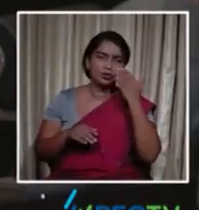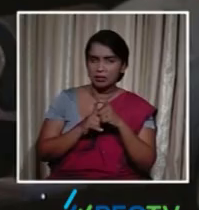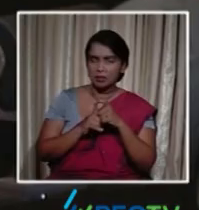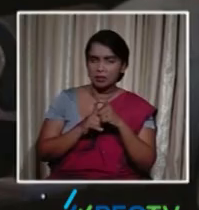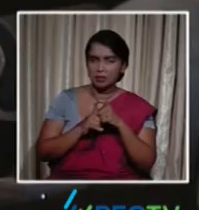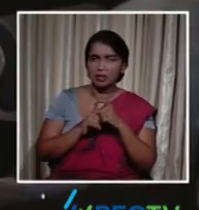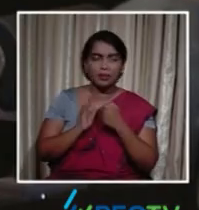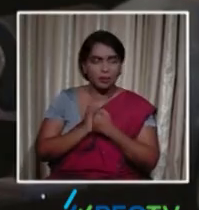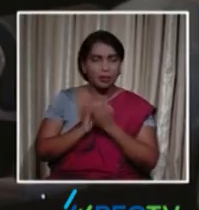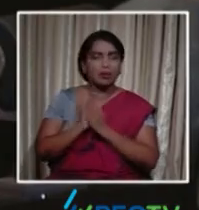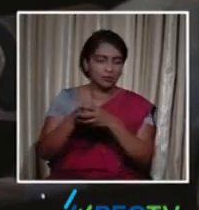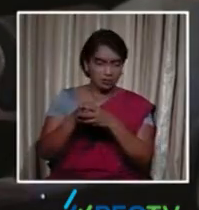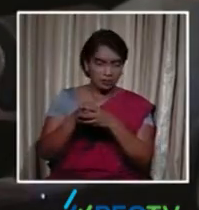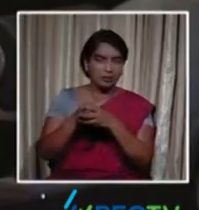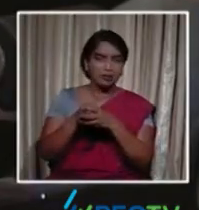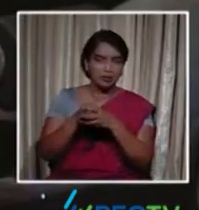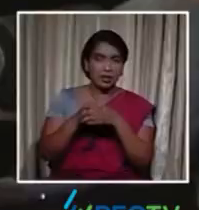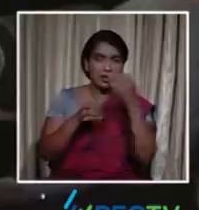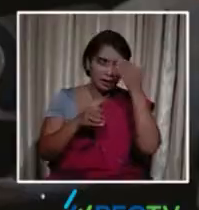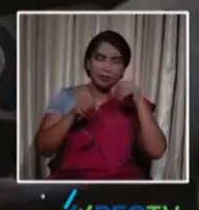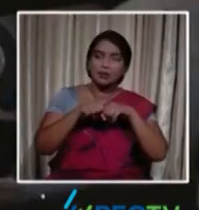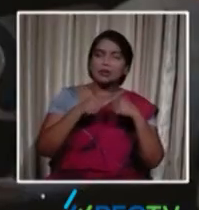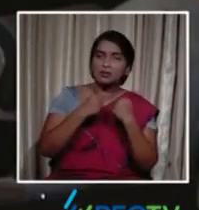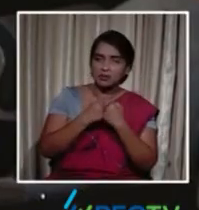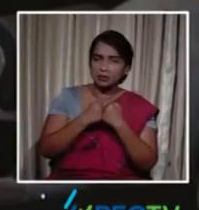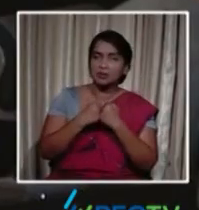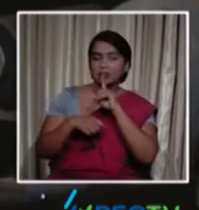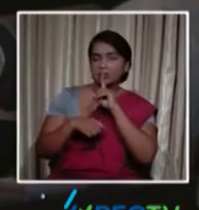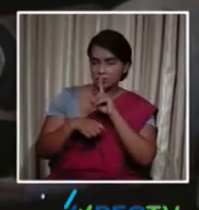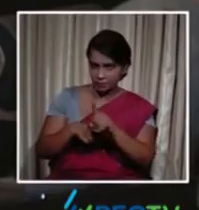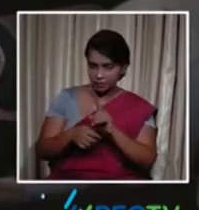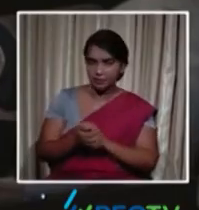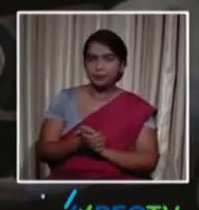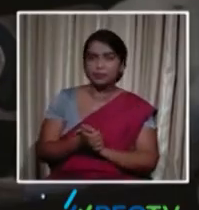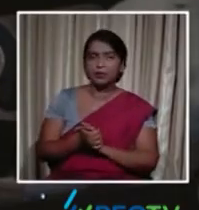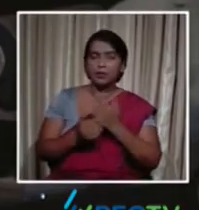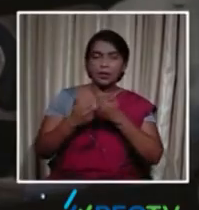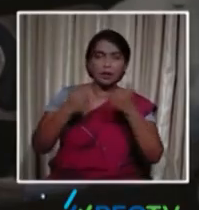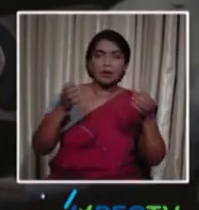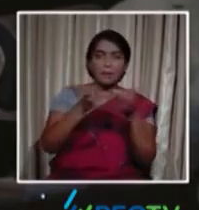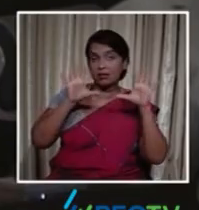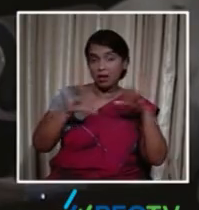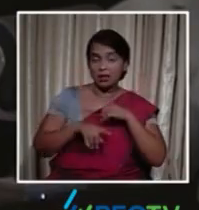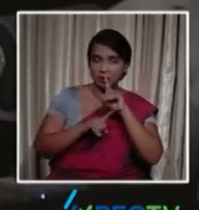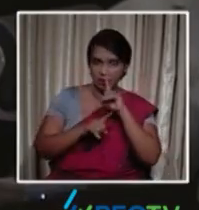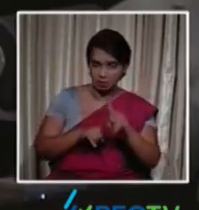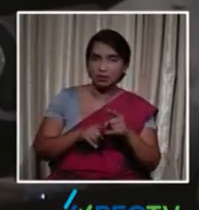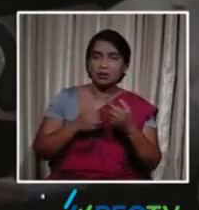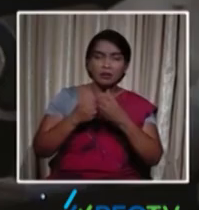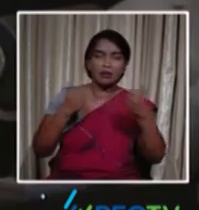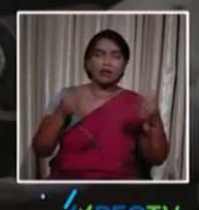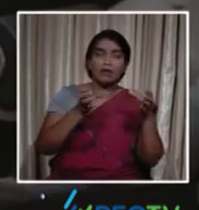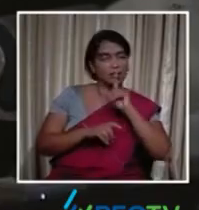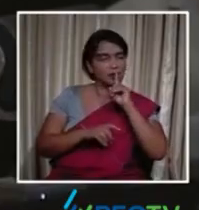සලහපෙරුම මන්ත්‍රීතුමාගේ පිළ හැටියට දෙමළ ජාතික සන්ධානයේ ප්‍රකාශිත පාවට පත් වෙනවා. ස්වාධීන පක්ෂ 10ක් ප්‍රකාශිත කරනවා. ස්වාධීන තව